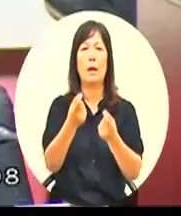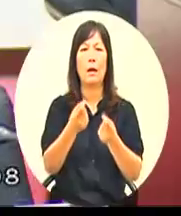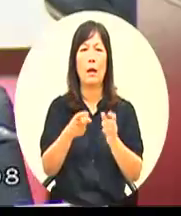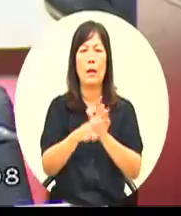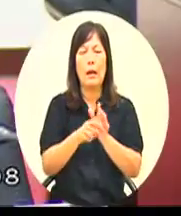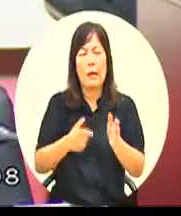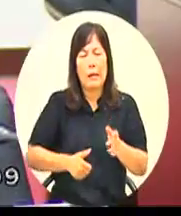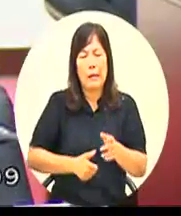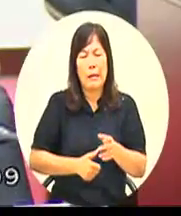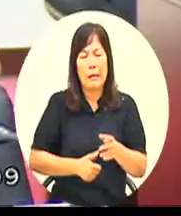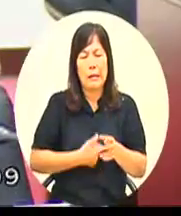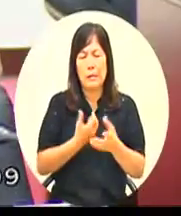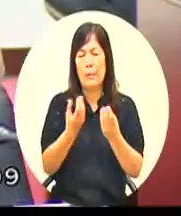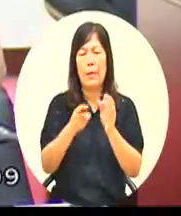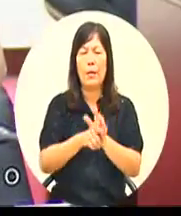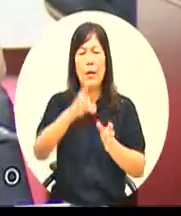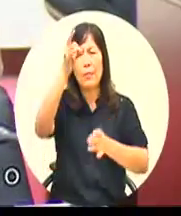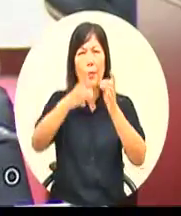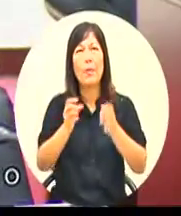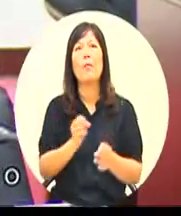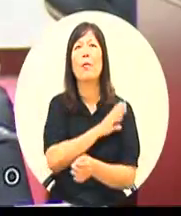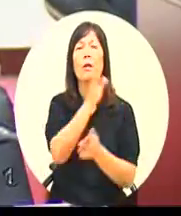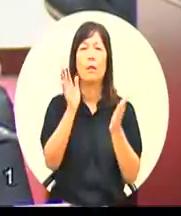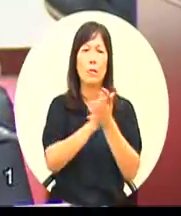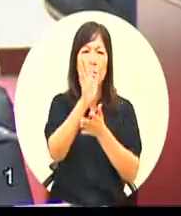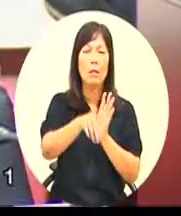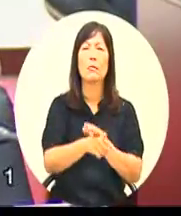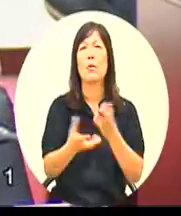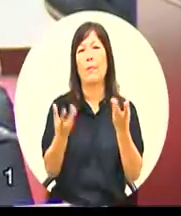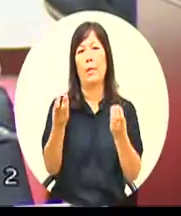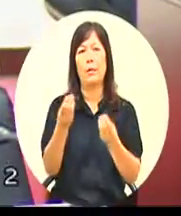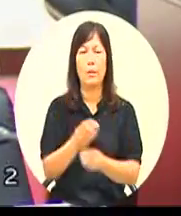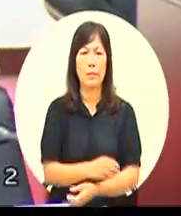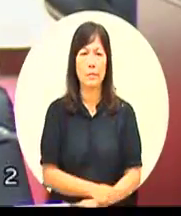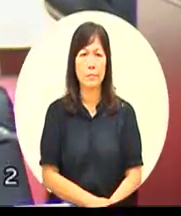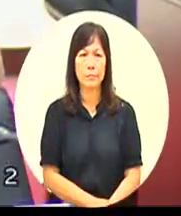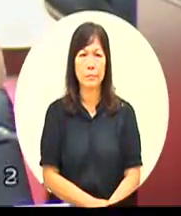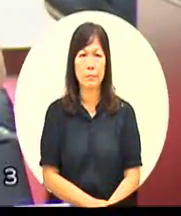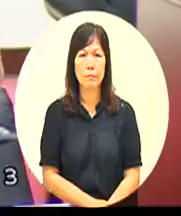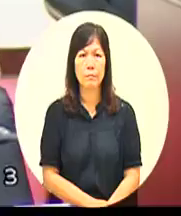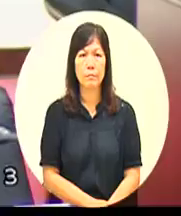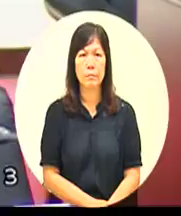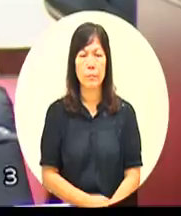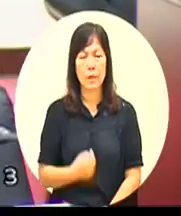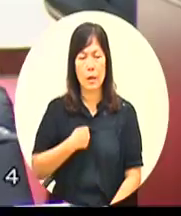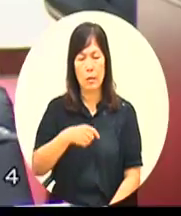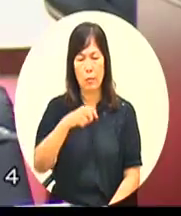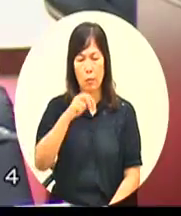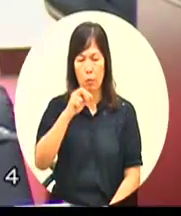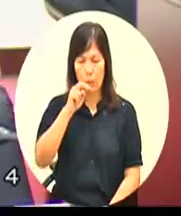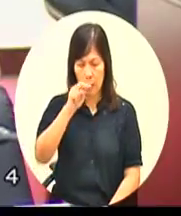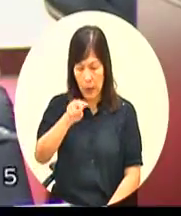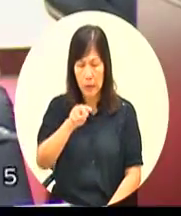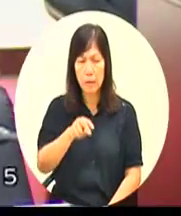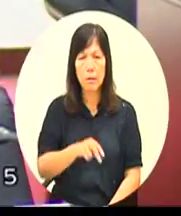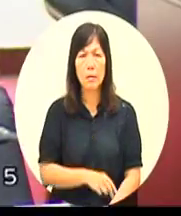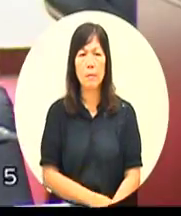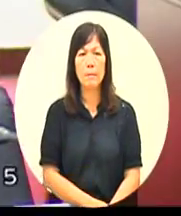际啦哈，就放完烟火以后就没有了哈。那本席有看到